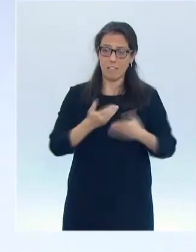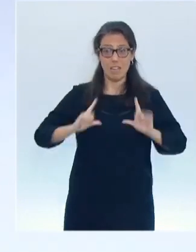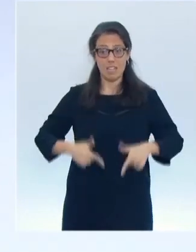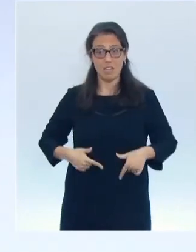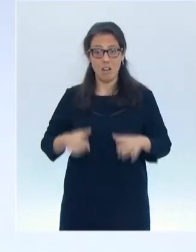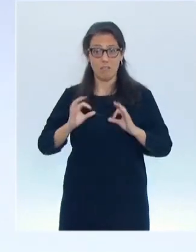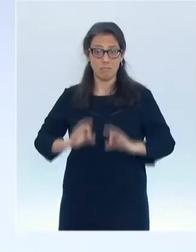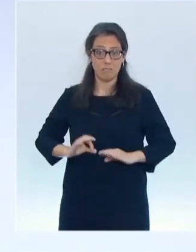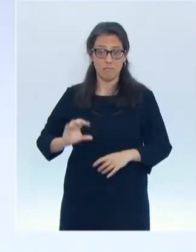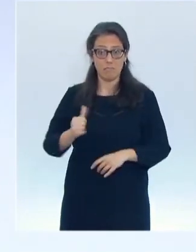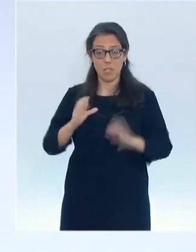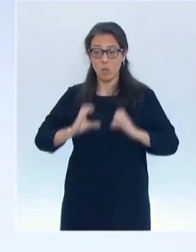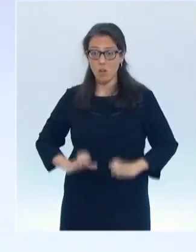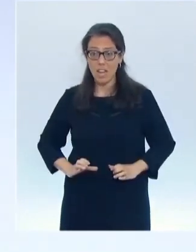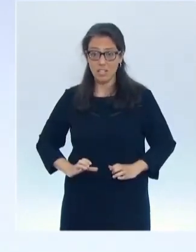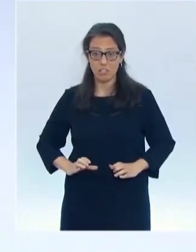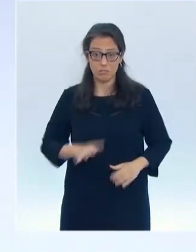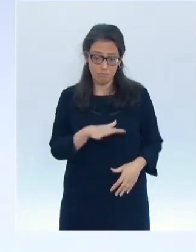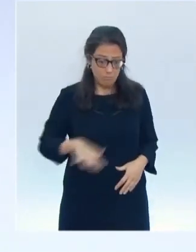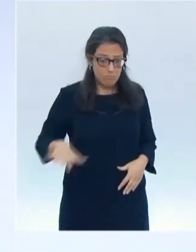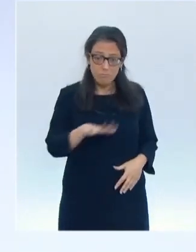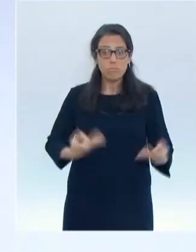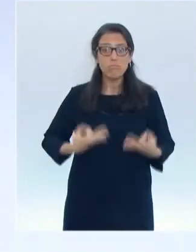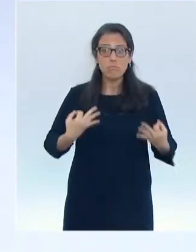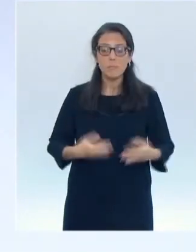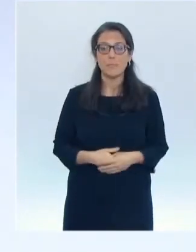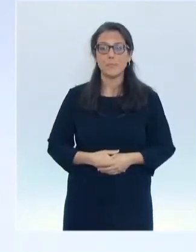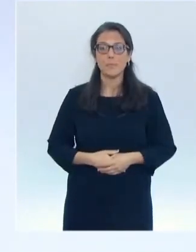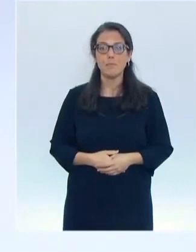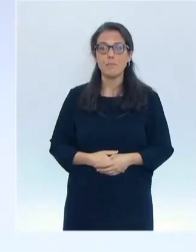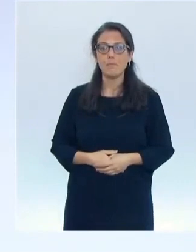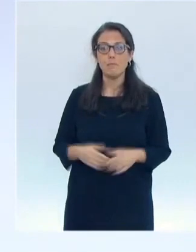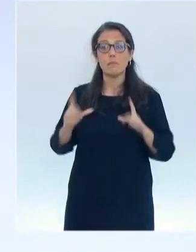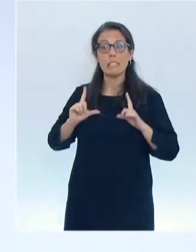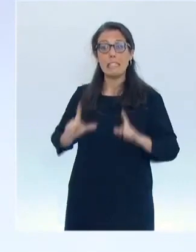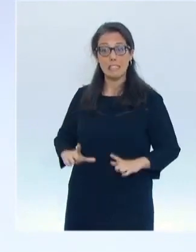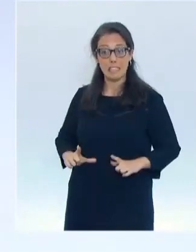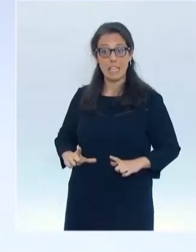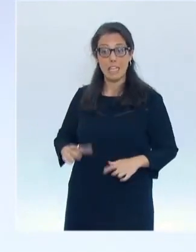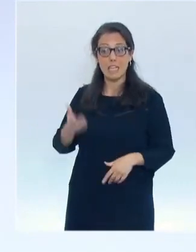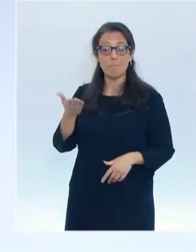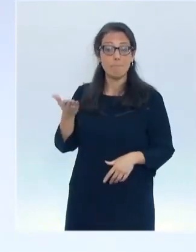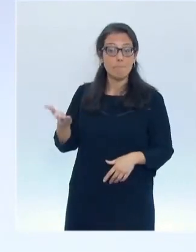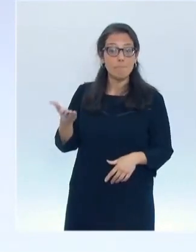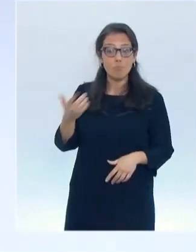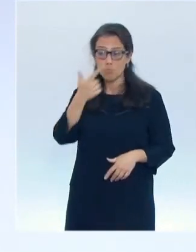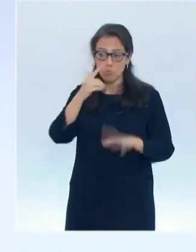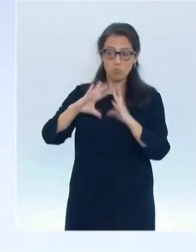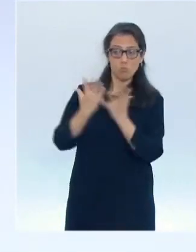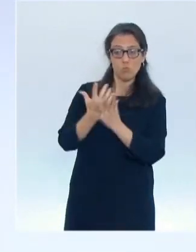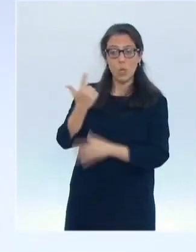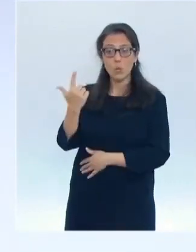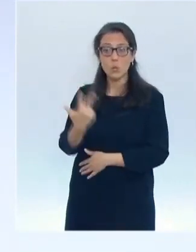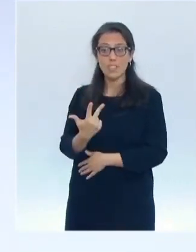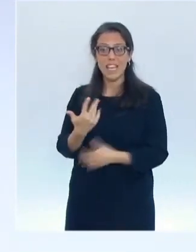de ses exploits de 1998 c'est la classe i vous attendra à porte c'est avec un maillot bleu vous les vieux